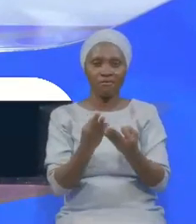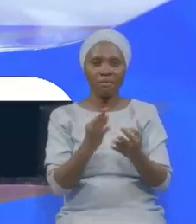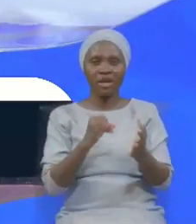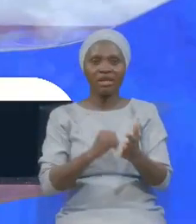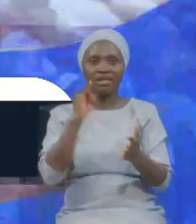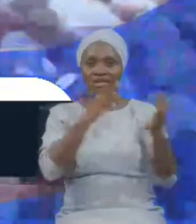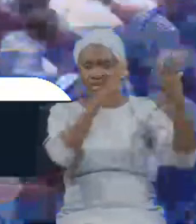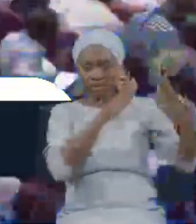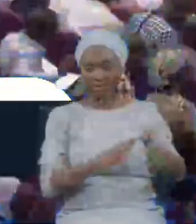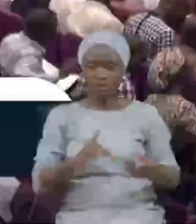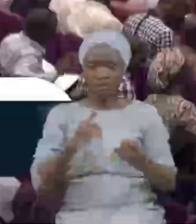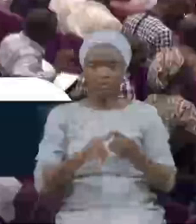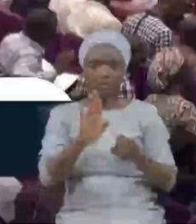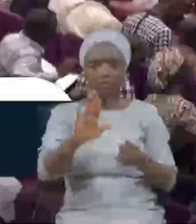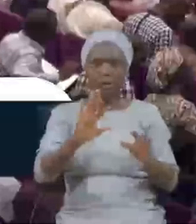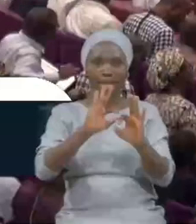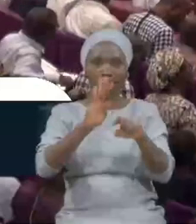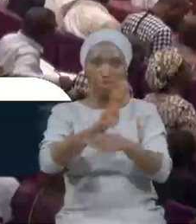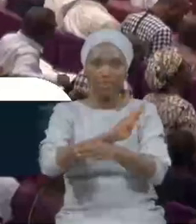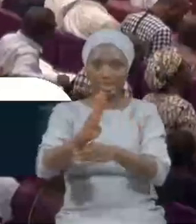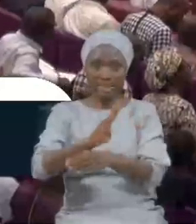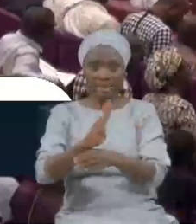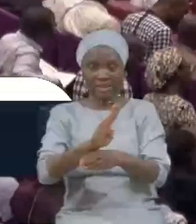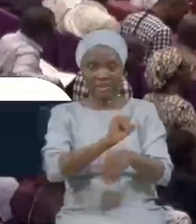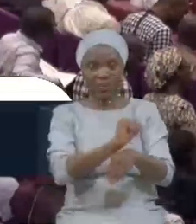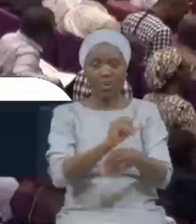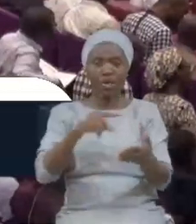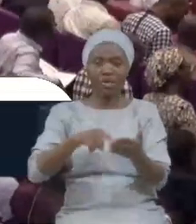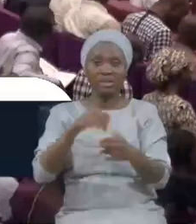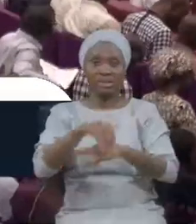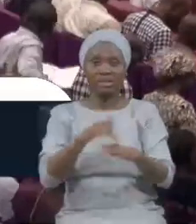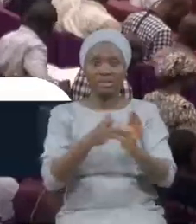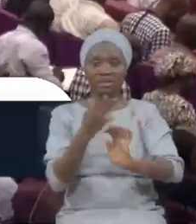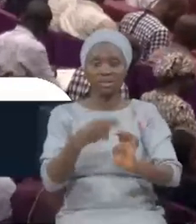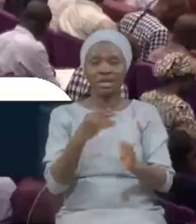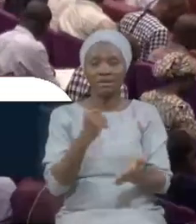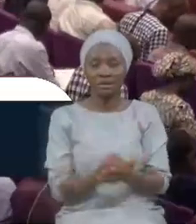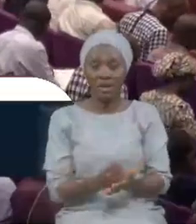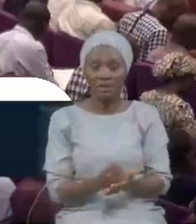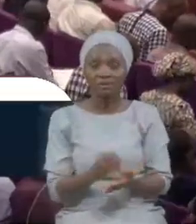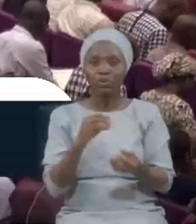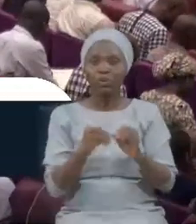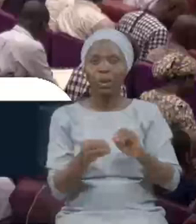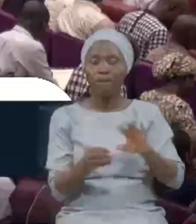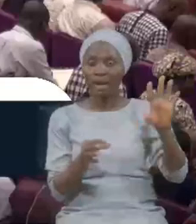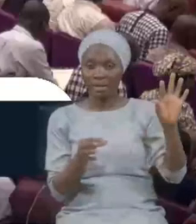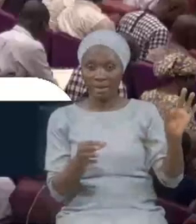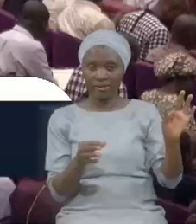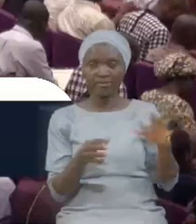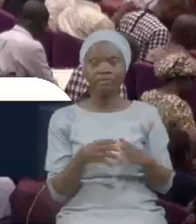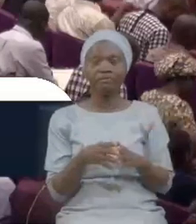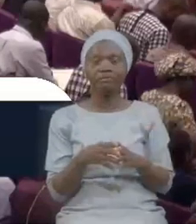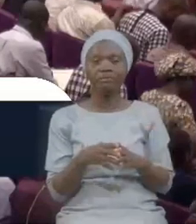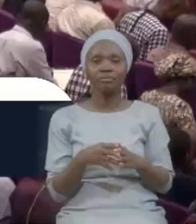vos affaires ce soir au nom de Jésus-Christ. Numéro 9, c'est la prospérité sans